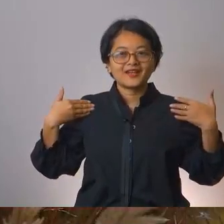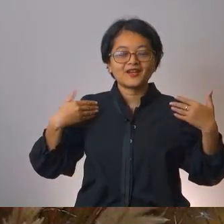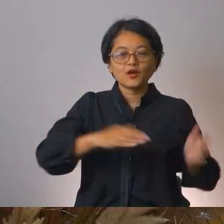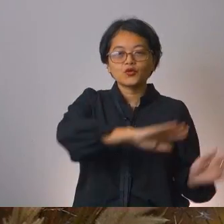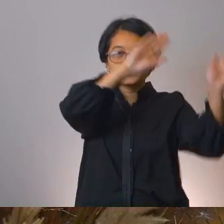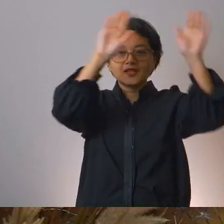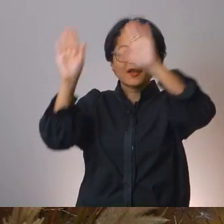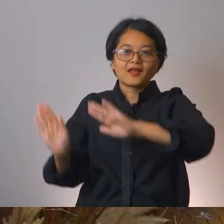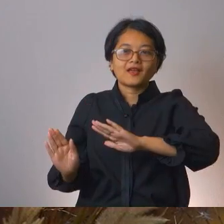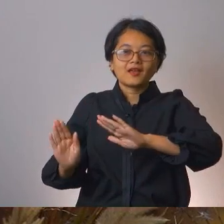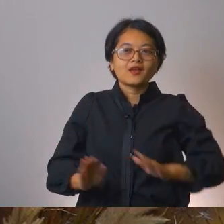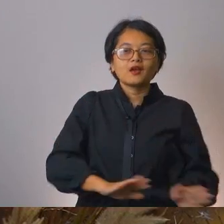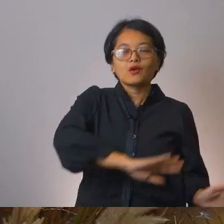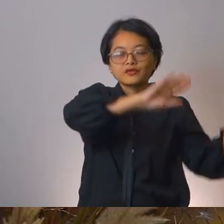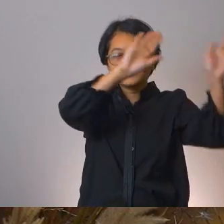Hosiana,